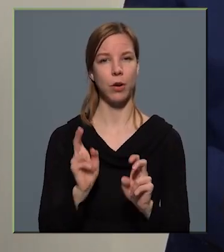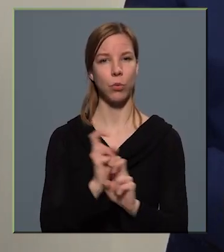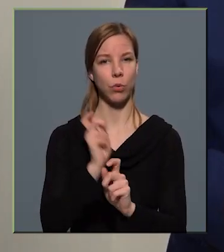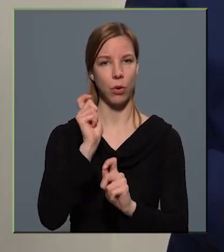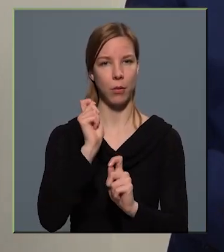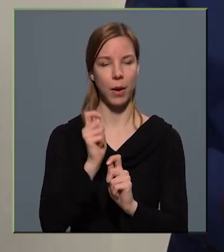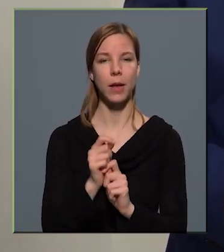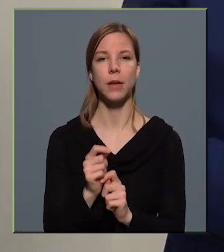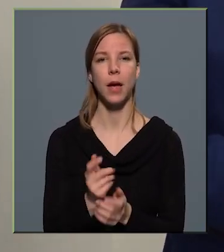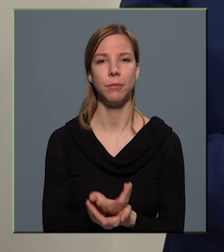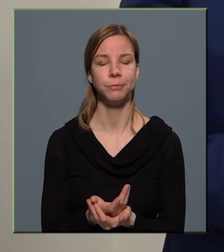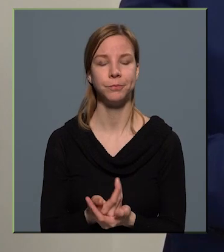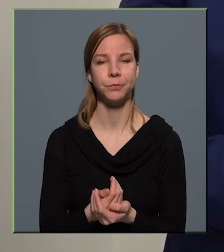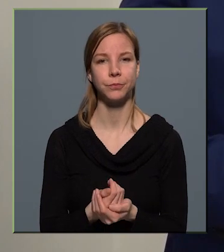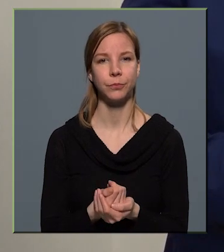része a Bosch is.